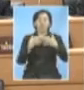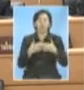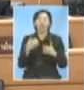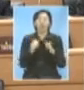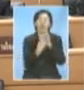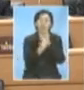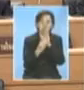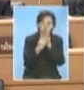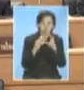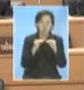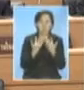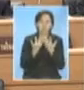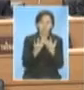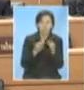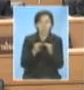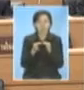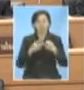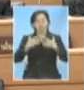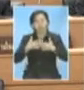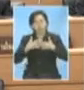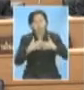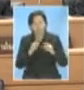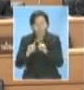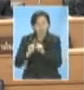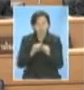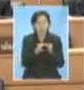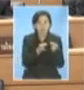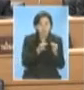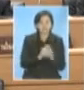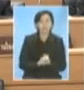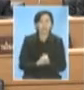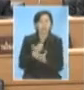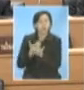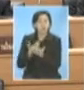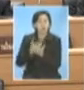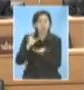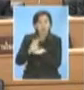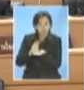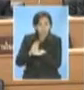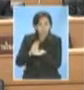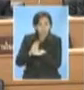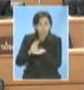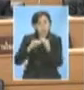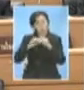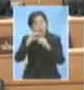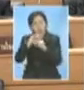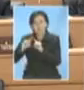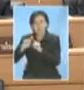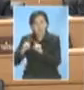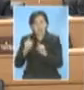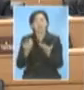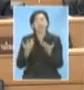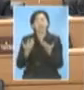รมสัมมนาทำความเข้าใจกับภาคอุตสาหกรรมแต่ไม่มีเลยแม้แต่โครงการเดียวที่เป็นโครง